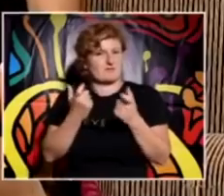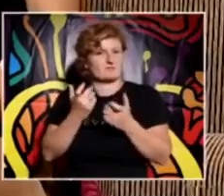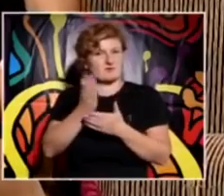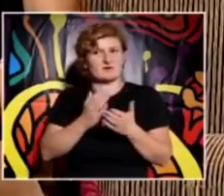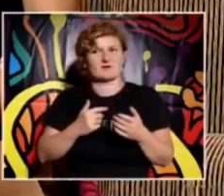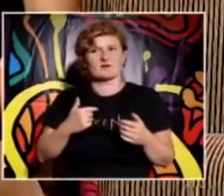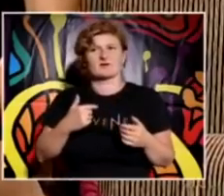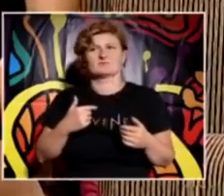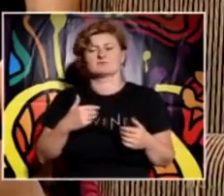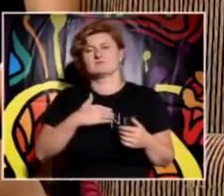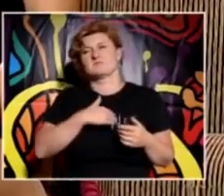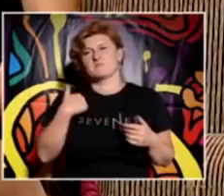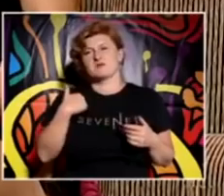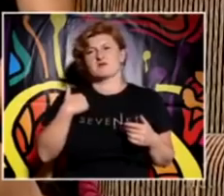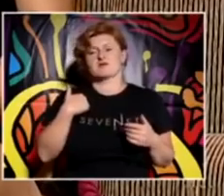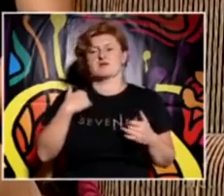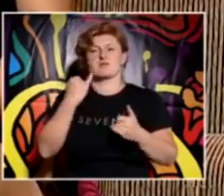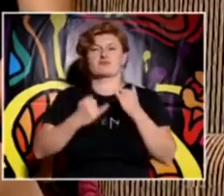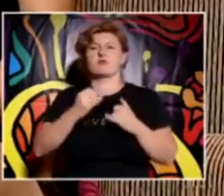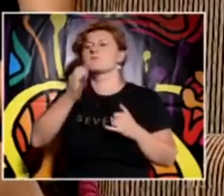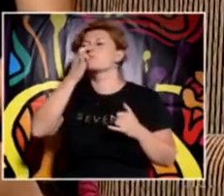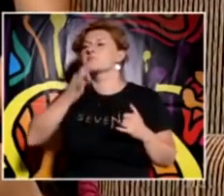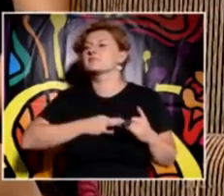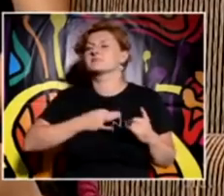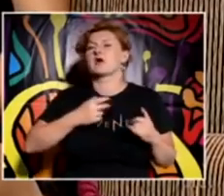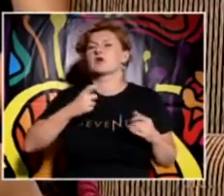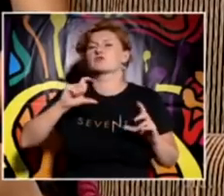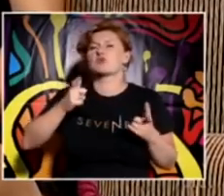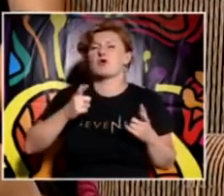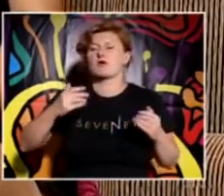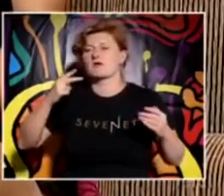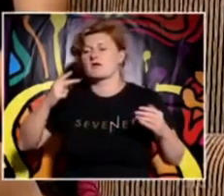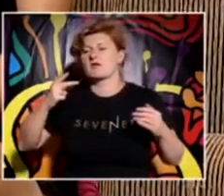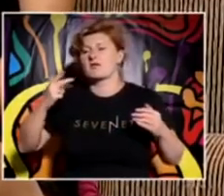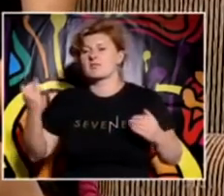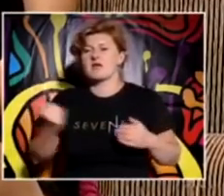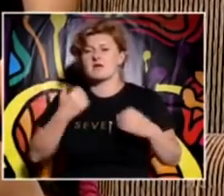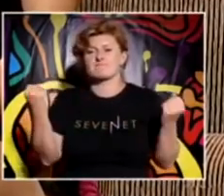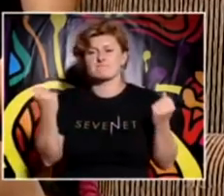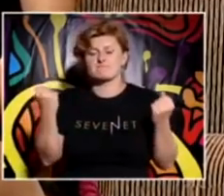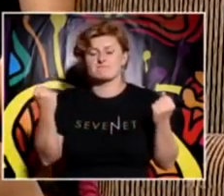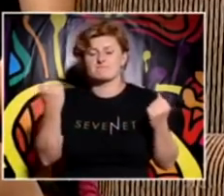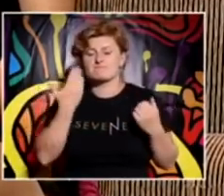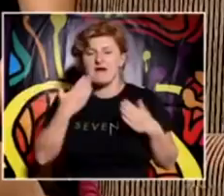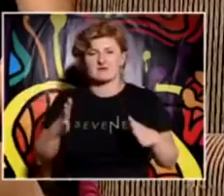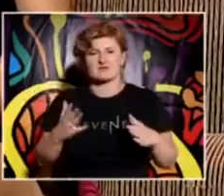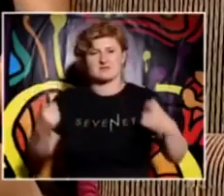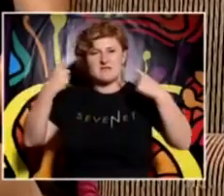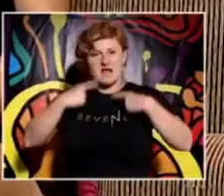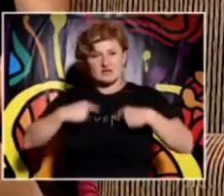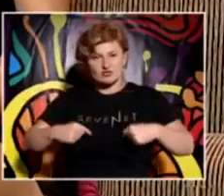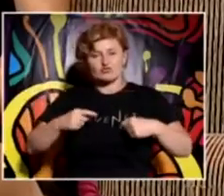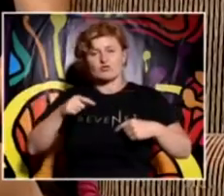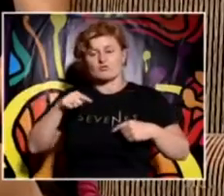naszym wypadku my w ogóle, jak ktoś nas zapytał o to, co nas najbardziej zaskoczyło w trakcie naszej podróży, to ja bym odpowiedział, że to, że nie